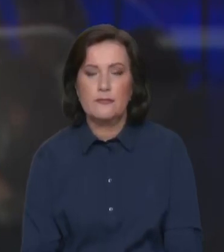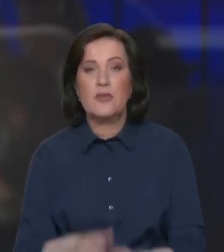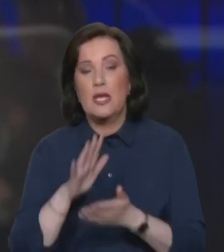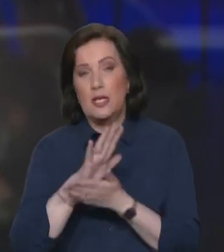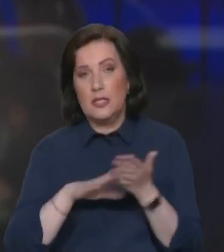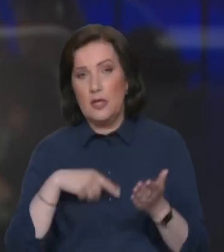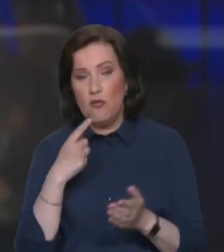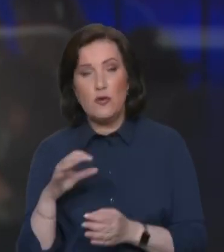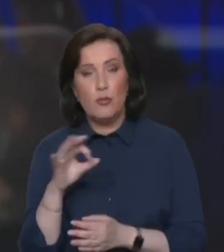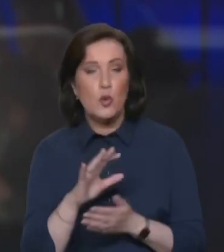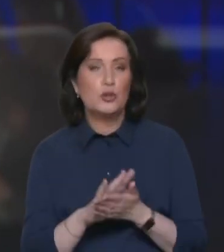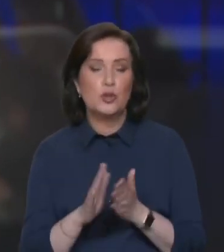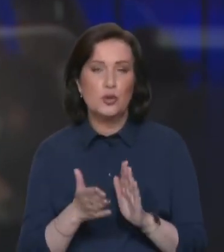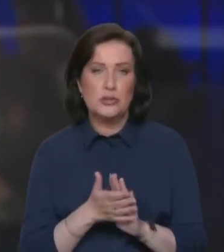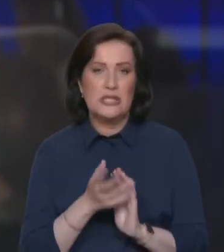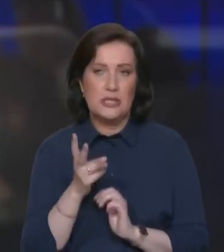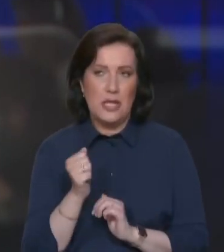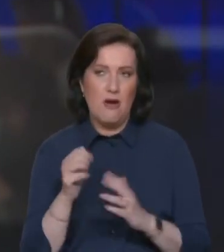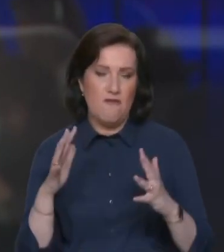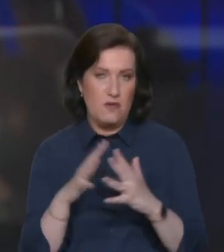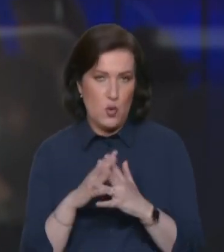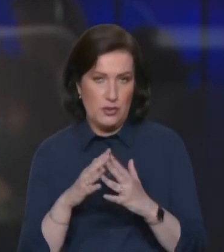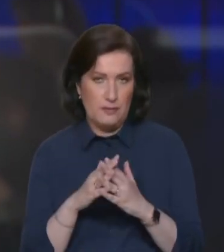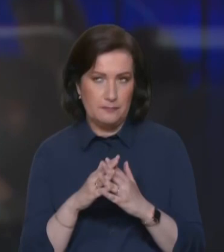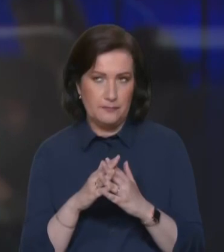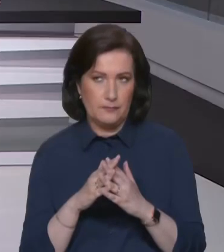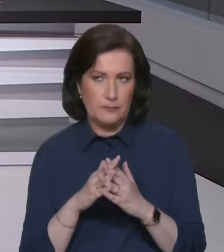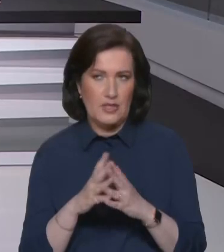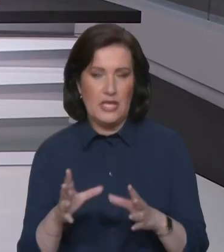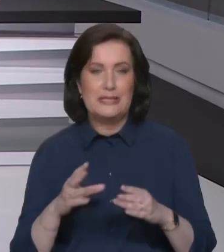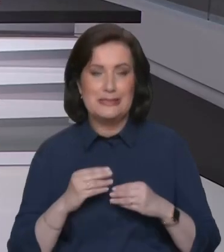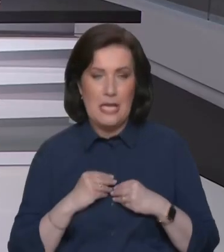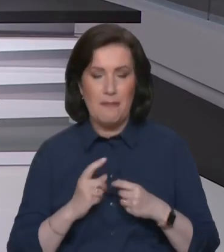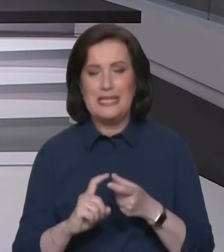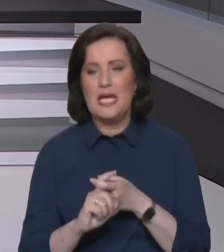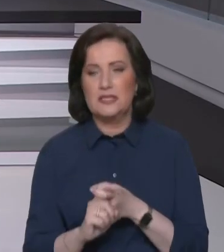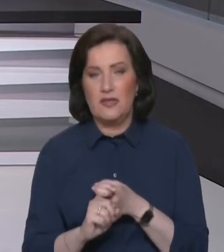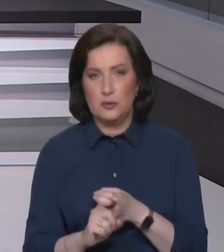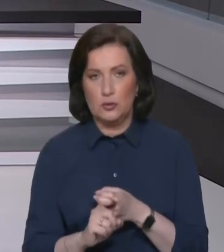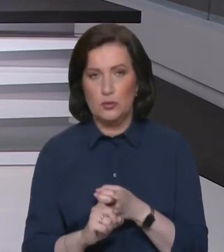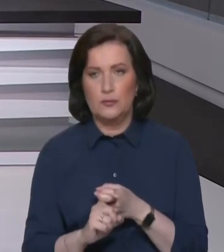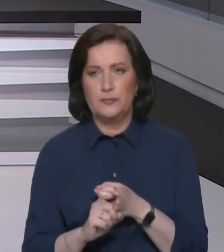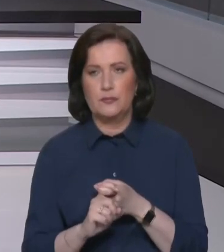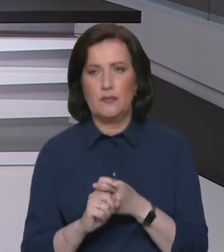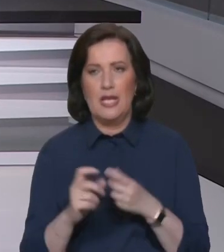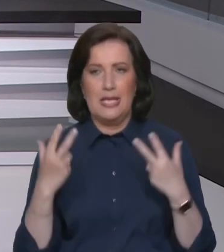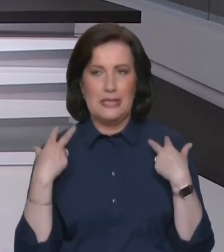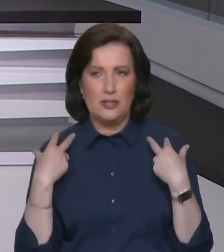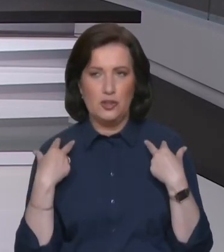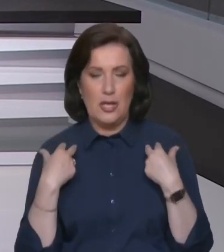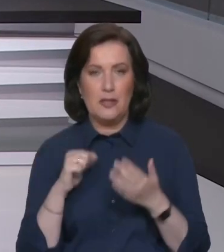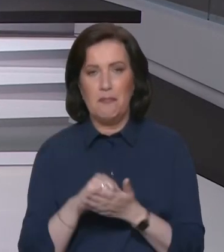Далі говоримо про ситуацію на фронті. З нами на зв'язку Олег Зелінський,